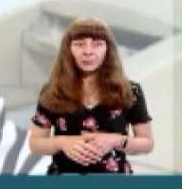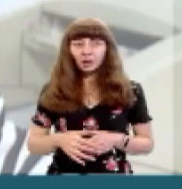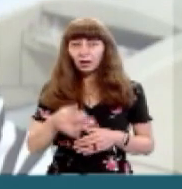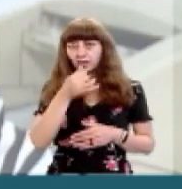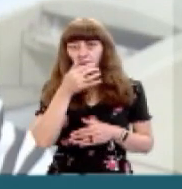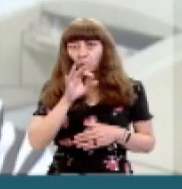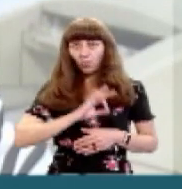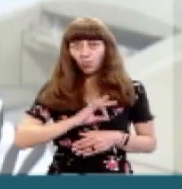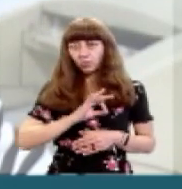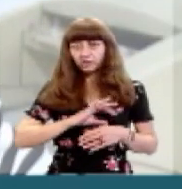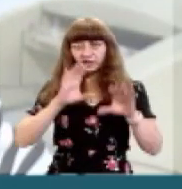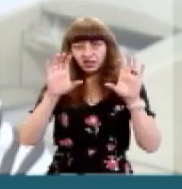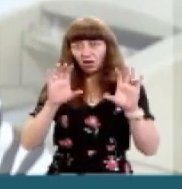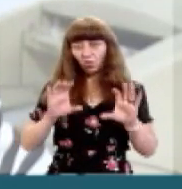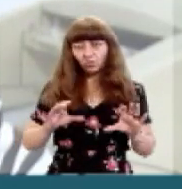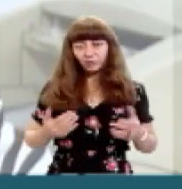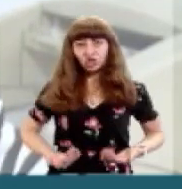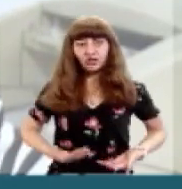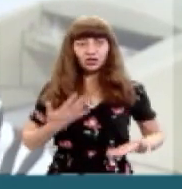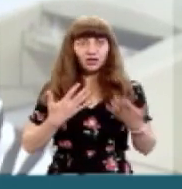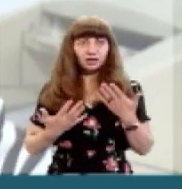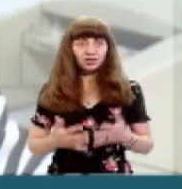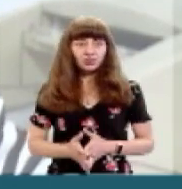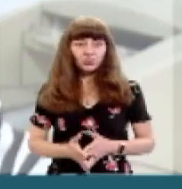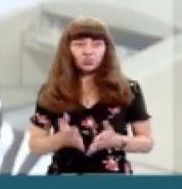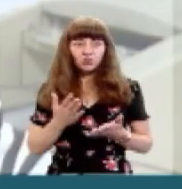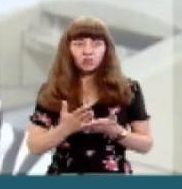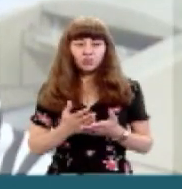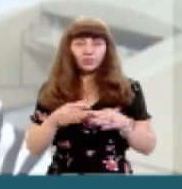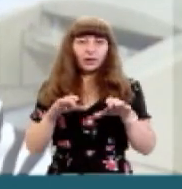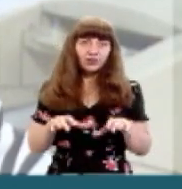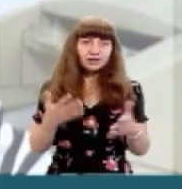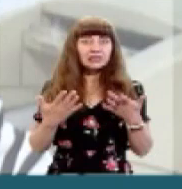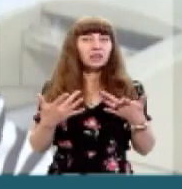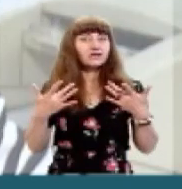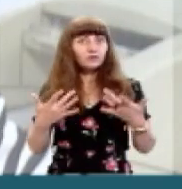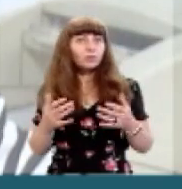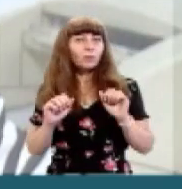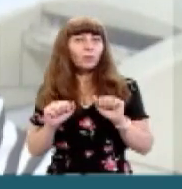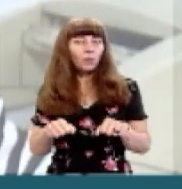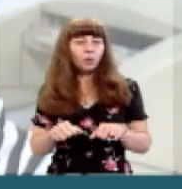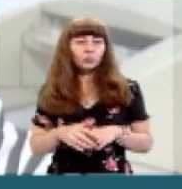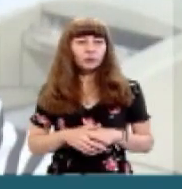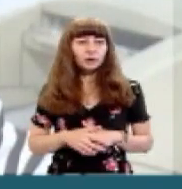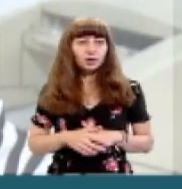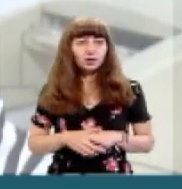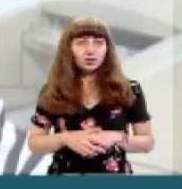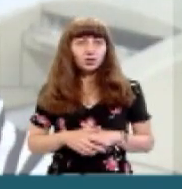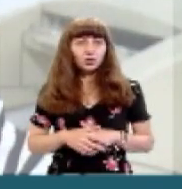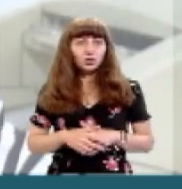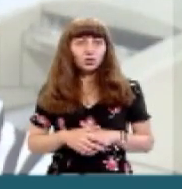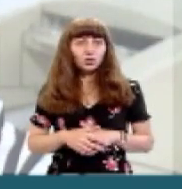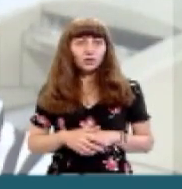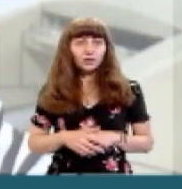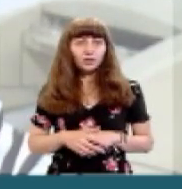не могут пользоваться законом о жилищных отношениях. То есть у них есть право, если они хотят взыскивать, они могут имеют право взыскивать